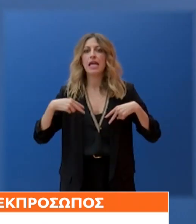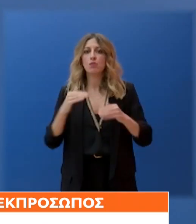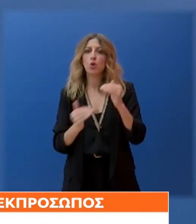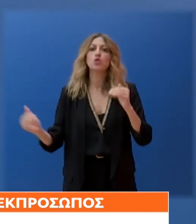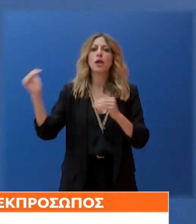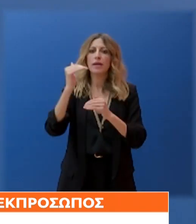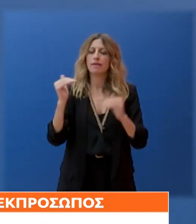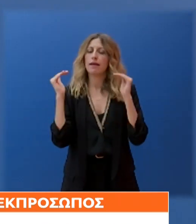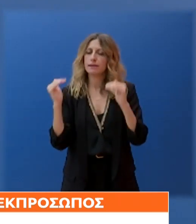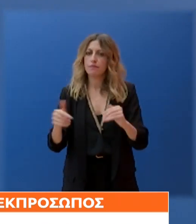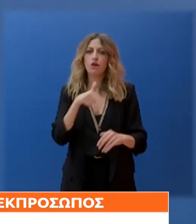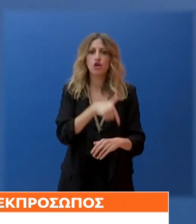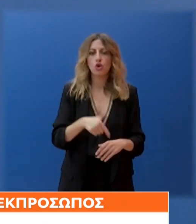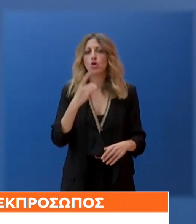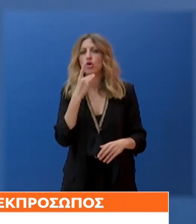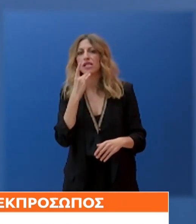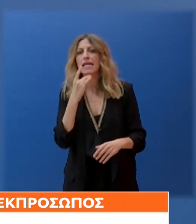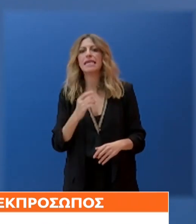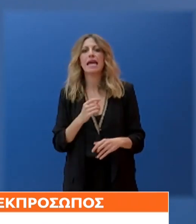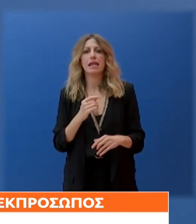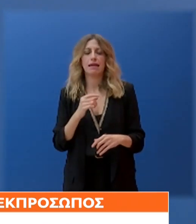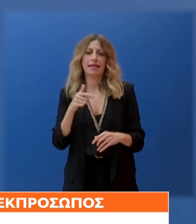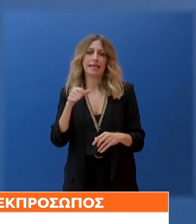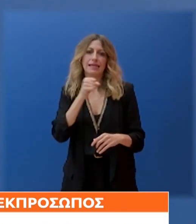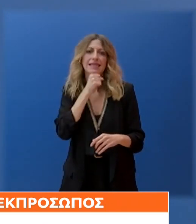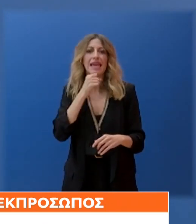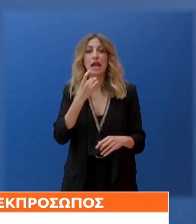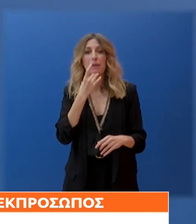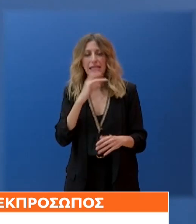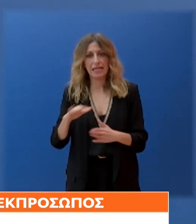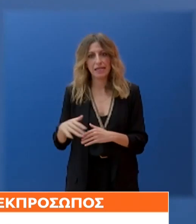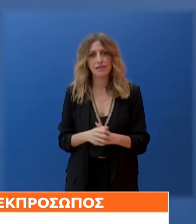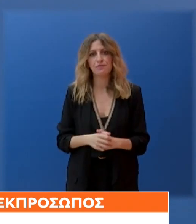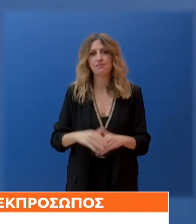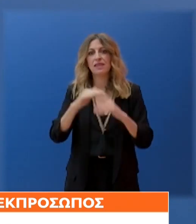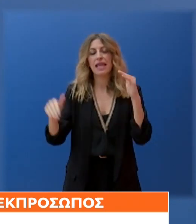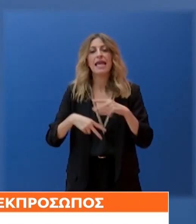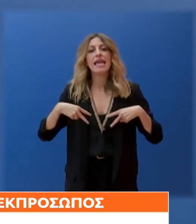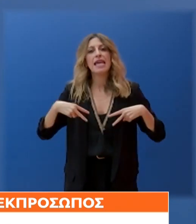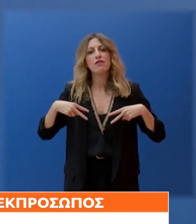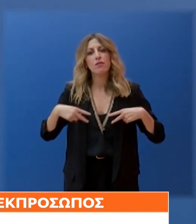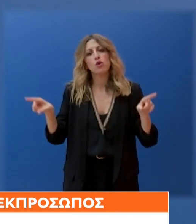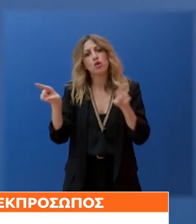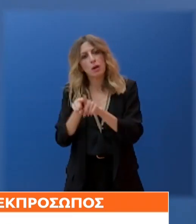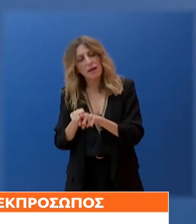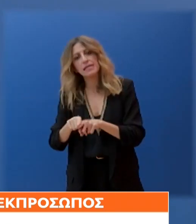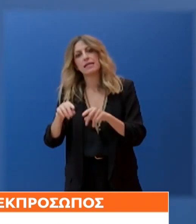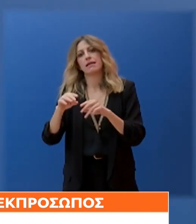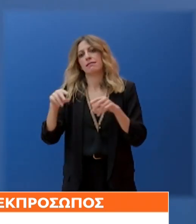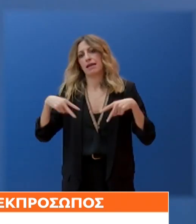Γιώργος Γεραπετρίτης. Υφυπουργός παρά τον Πρωθυπουργό στον Υπουργό Επικρατείας, Θοδωρής